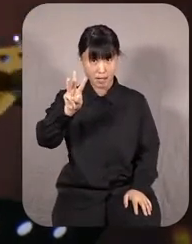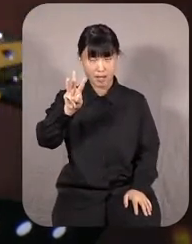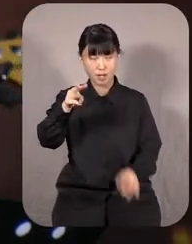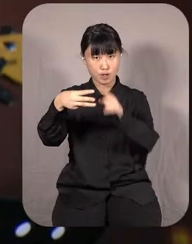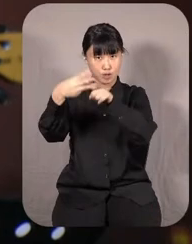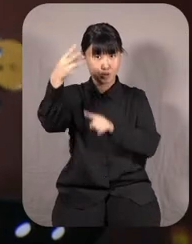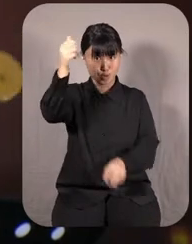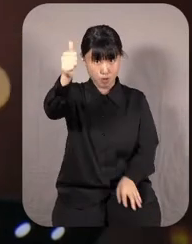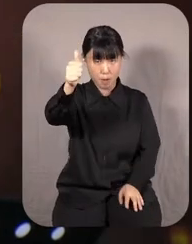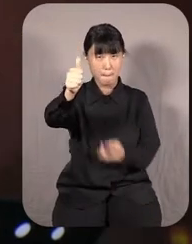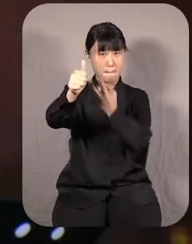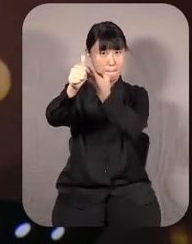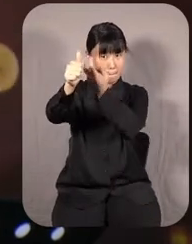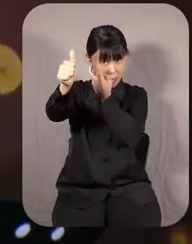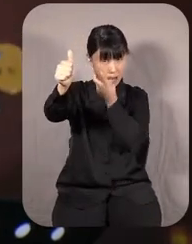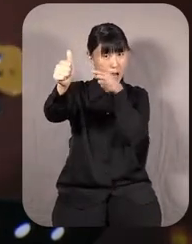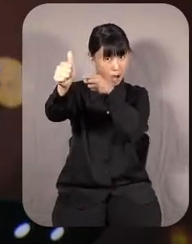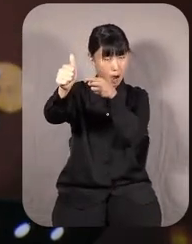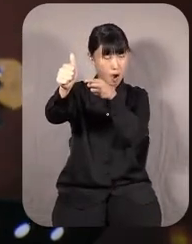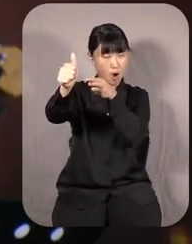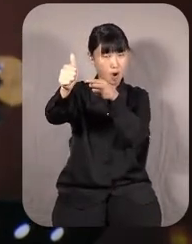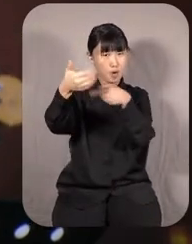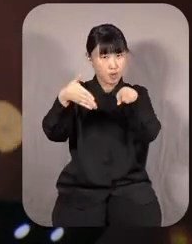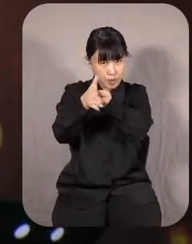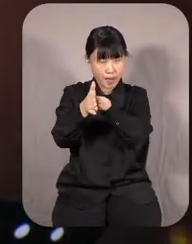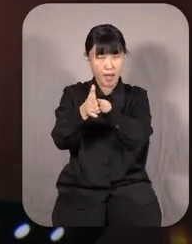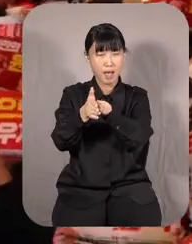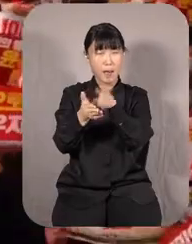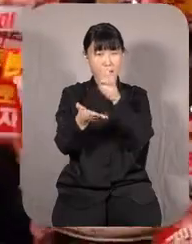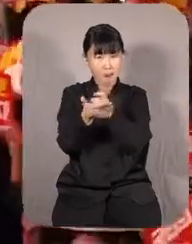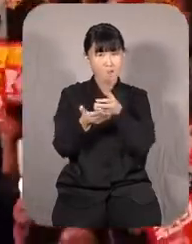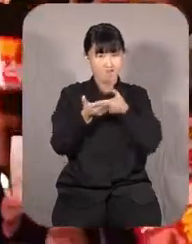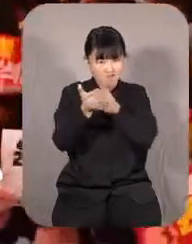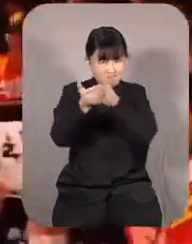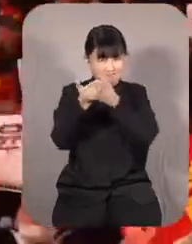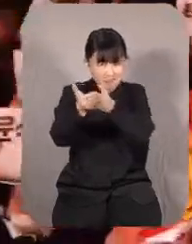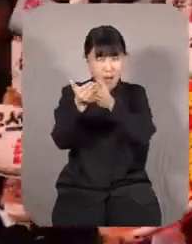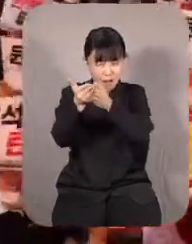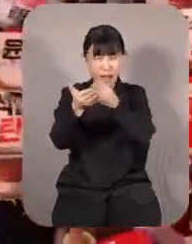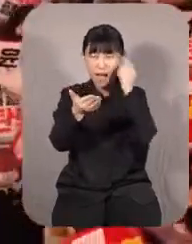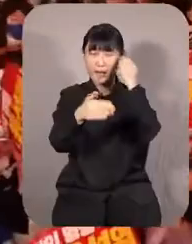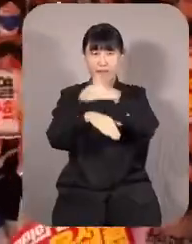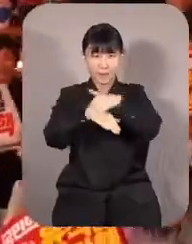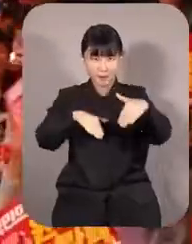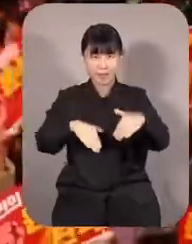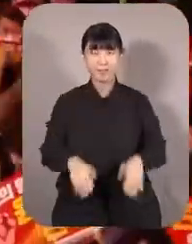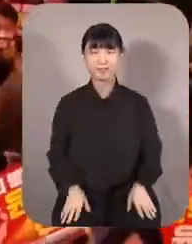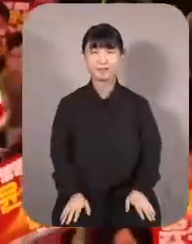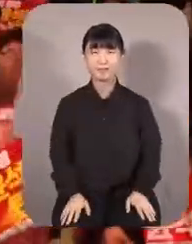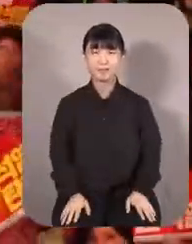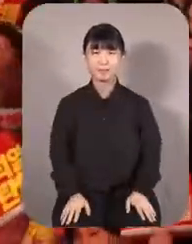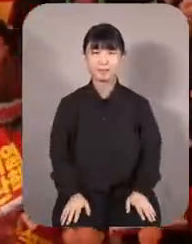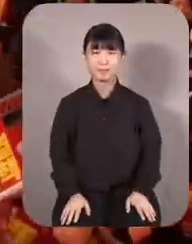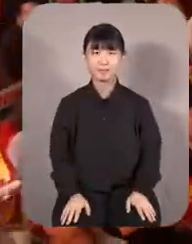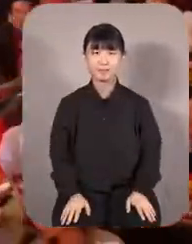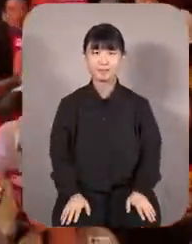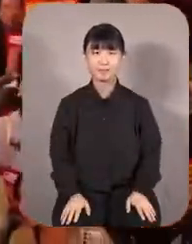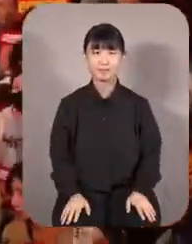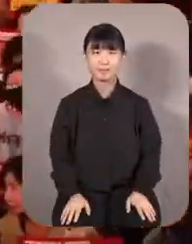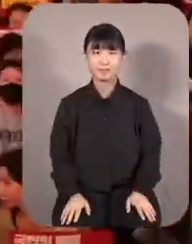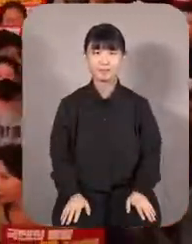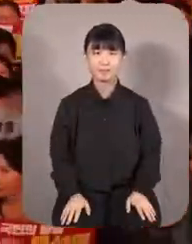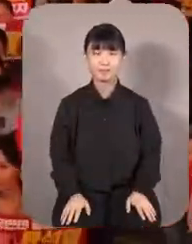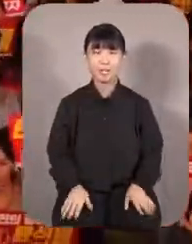발의 작업에 들어갈 것입니다. 이제 탄핵에 할